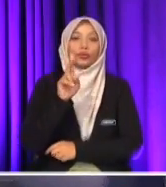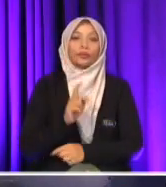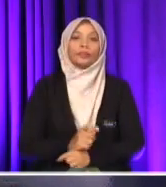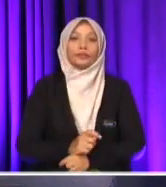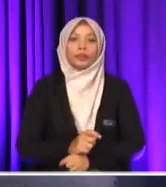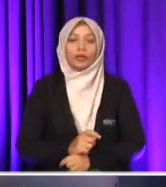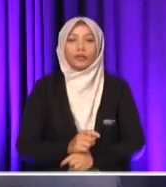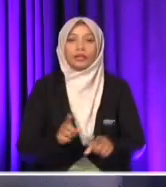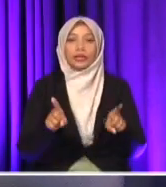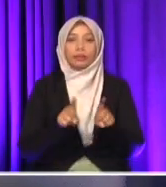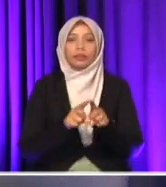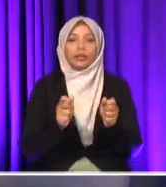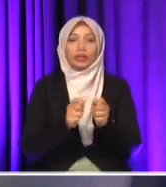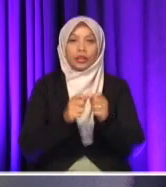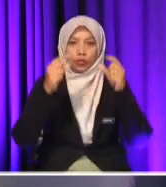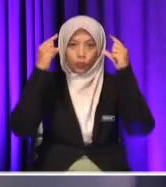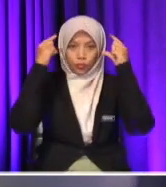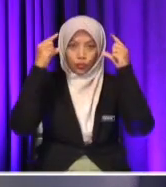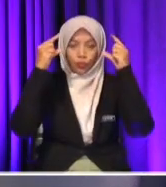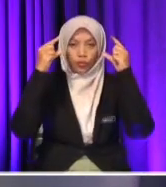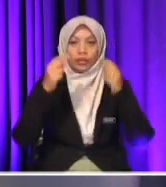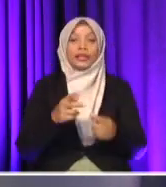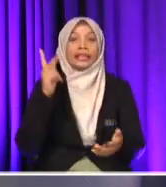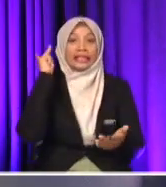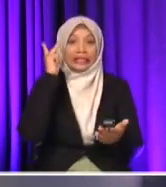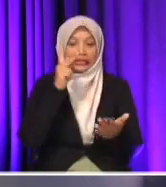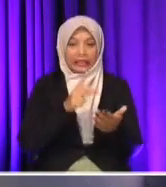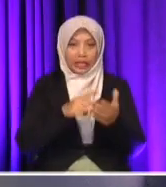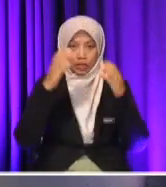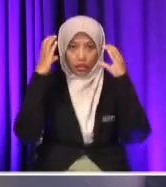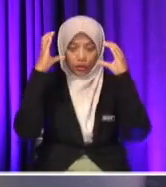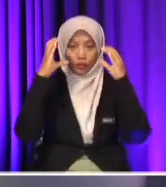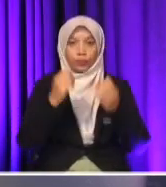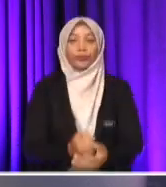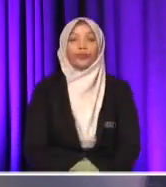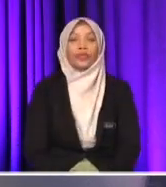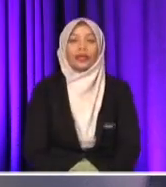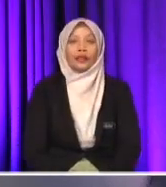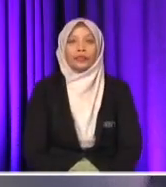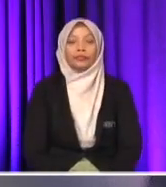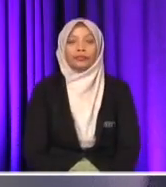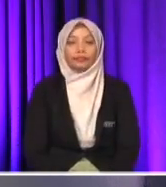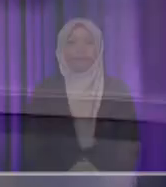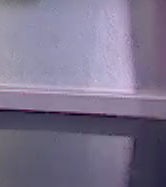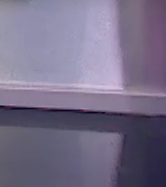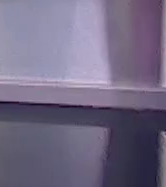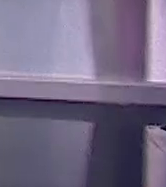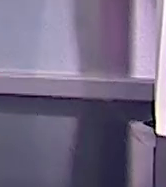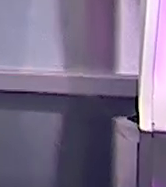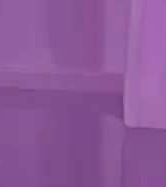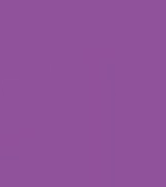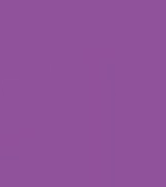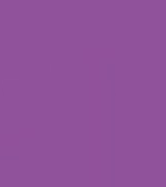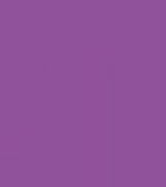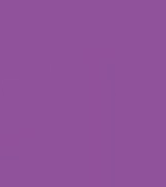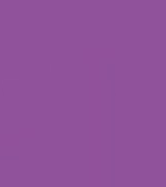seorang guru yang akan bersama-sama kita. Yuk, kita berkenalan dengan beliau. Jom kita saksikan profil beliau.